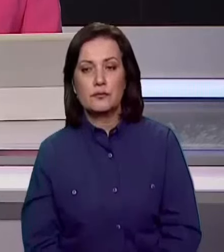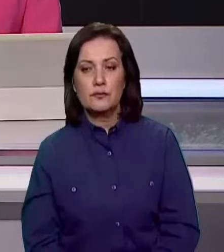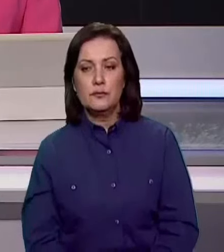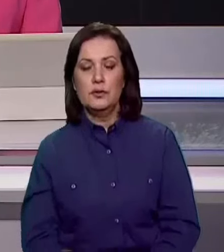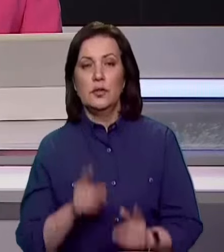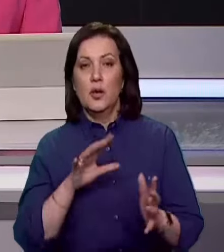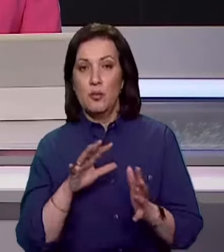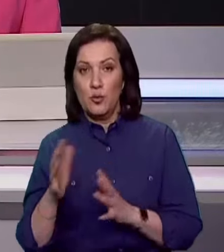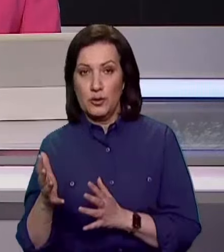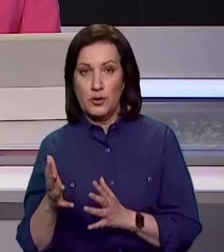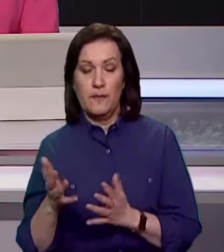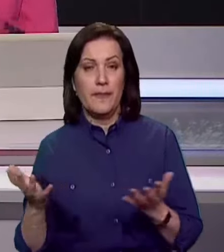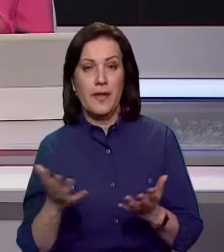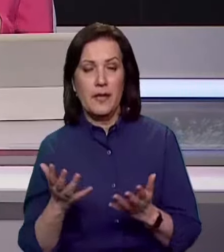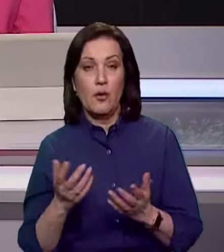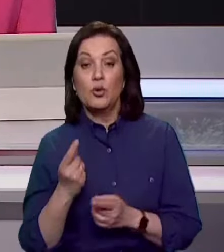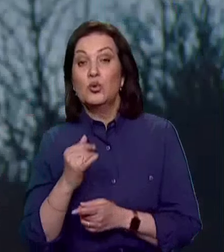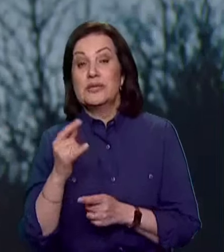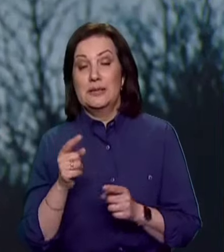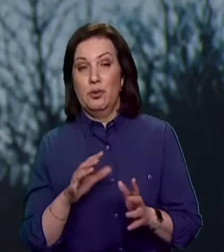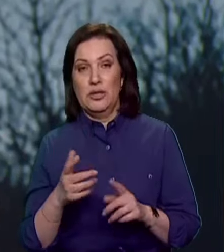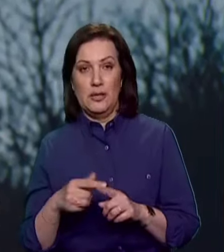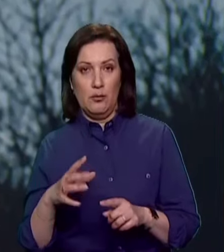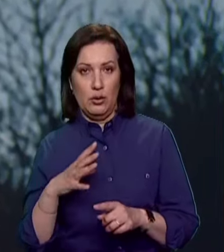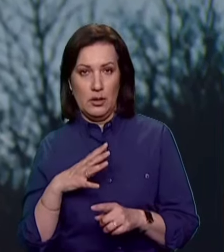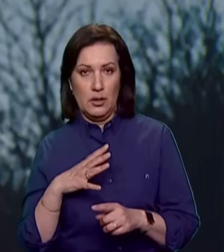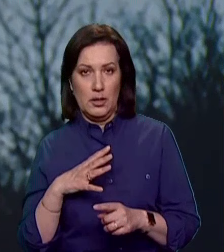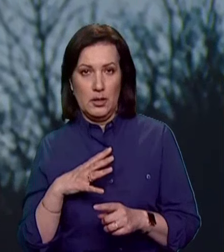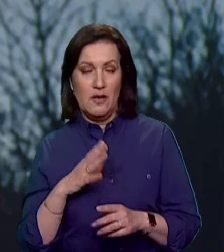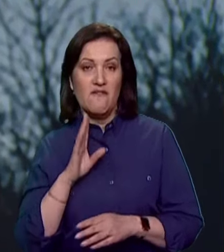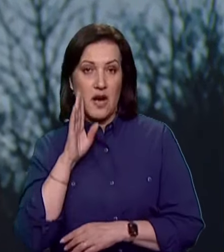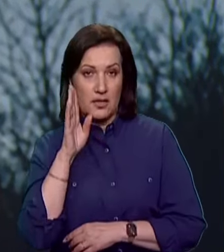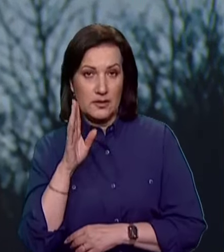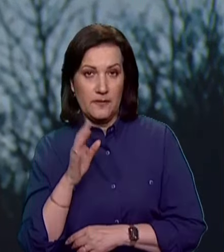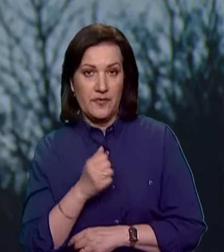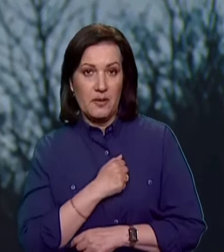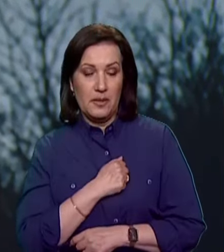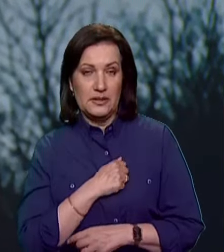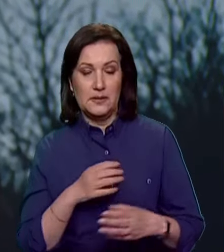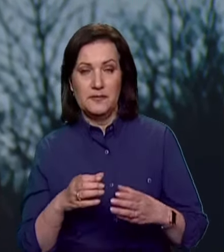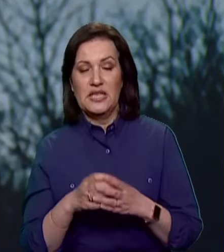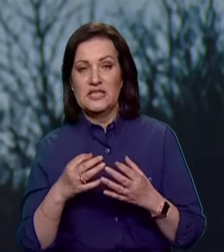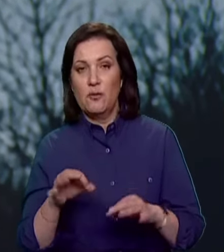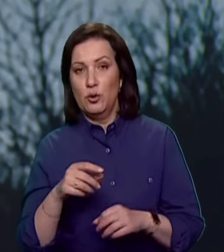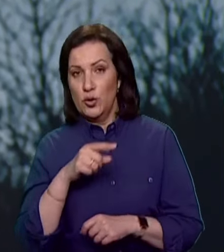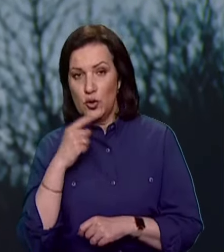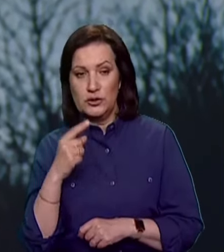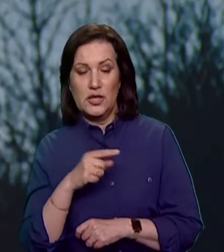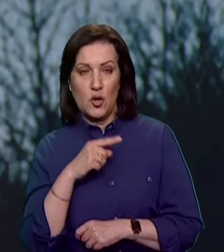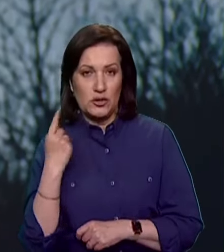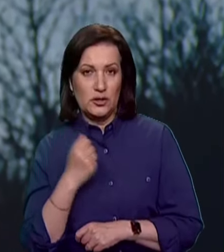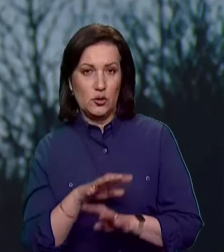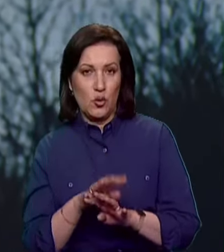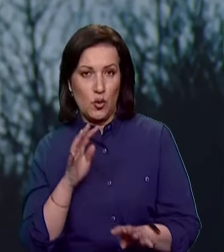Давайте про ту подію, одну з тих, яка відбулася вранці. Бійці легіону «Свобода Росії», російського